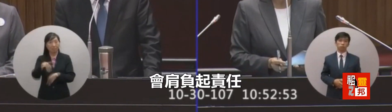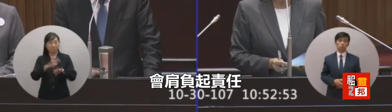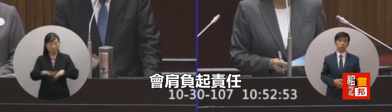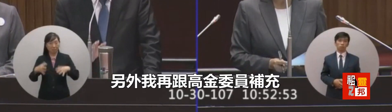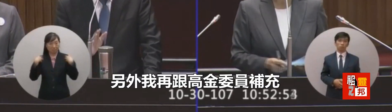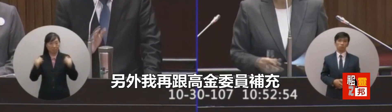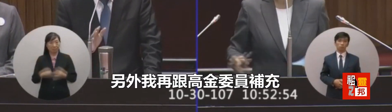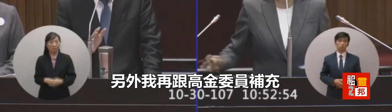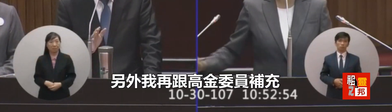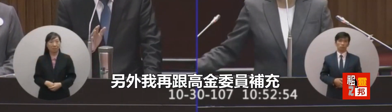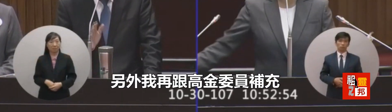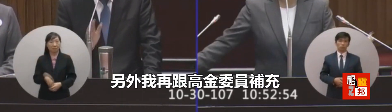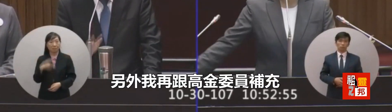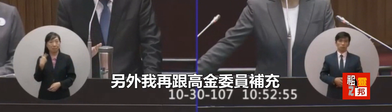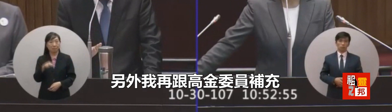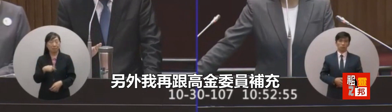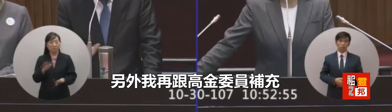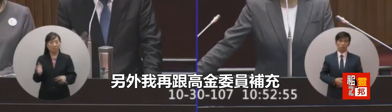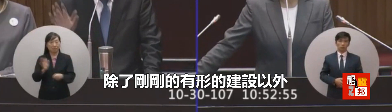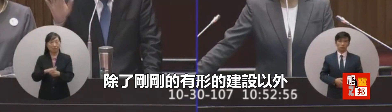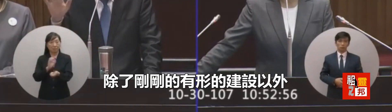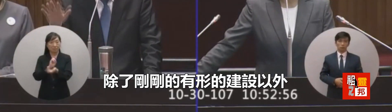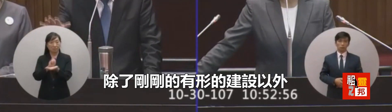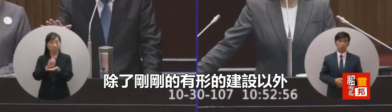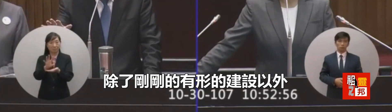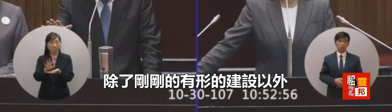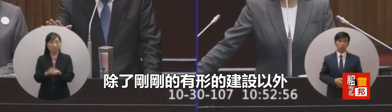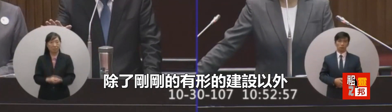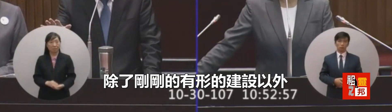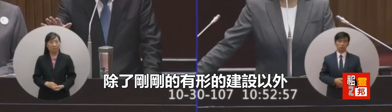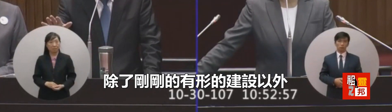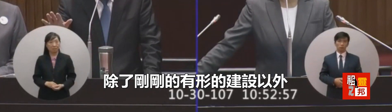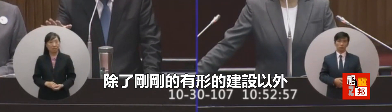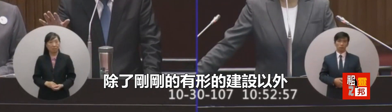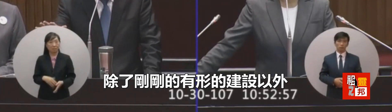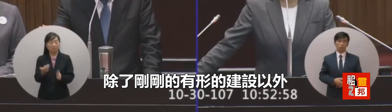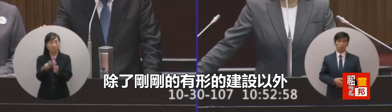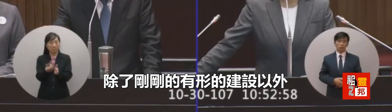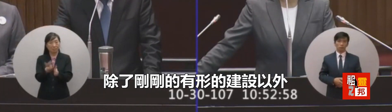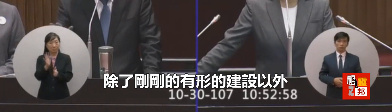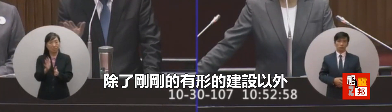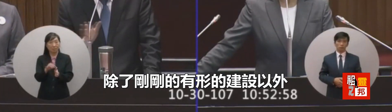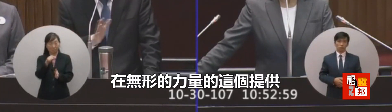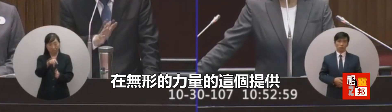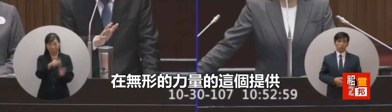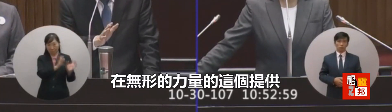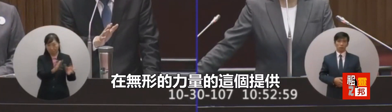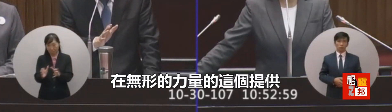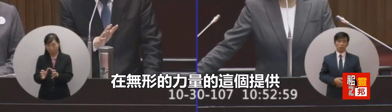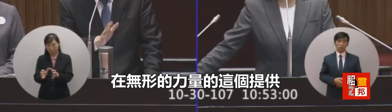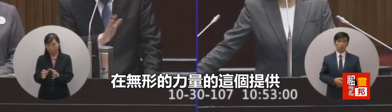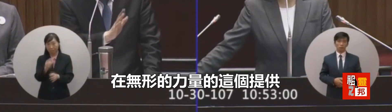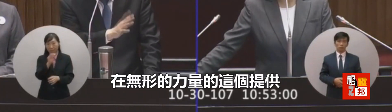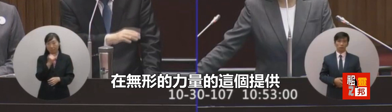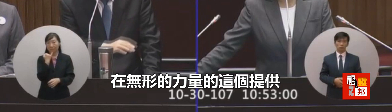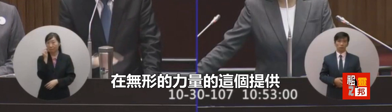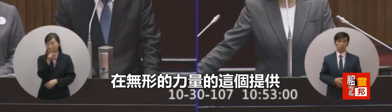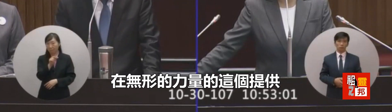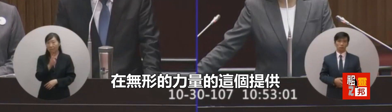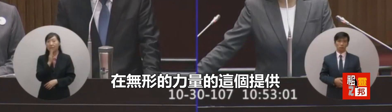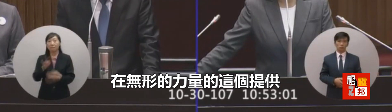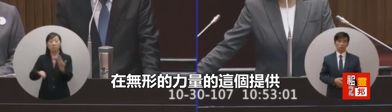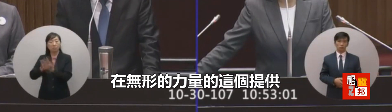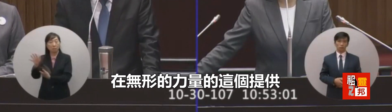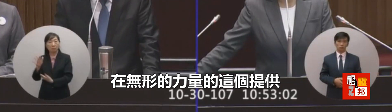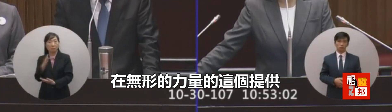起责任。另外我再跟高金委员补充，除了刚刚的有形的建设以外，在无形的力量的